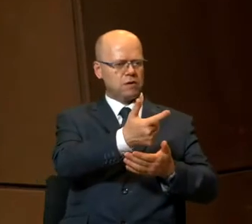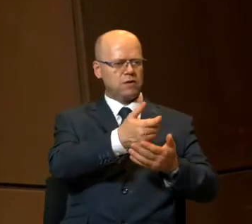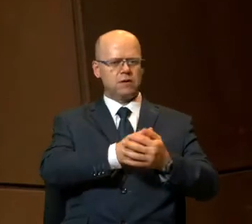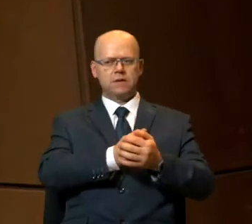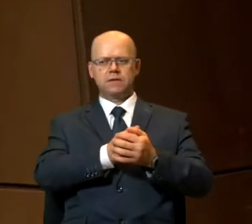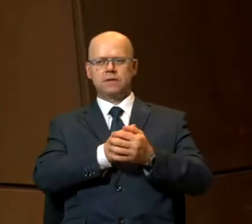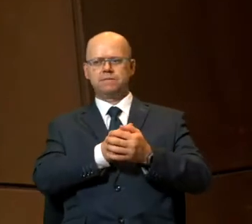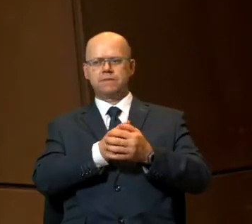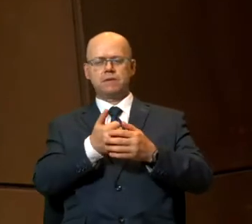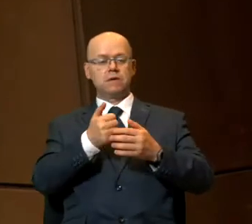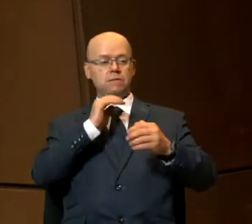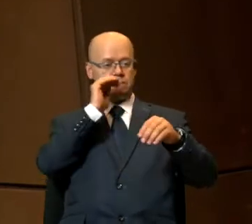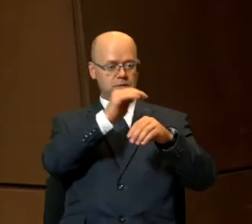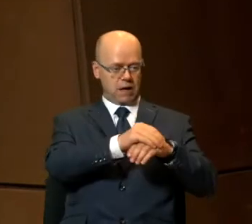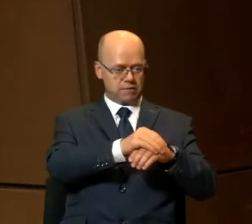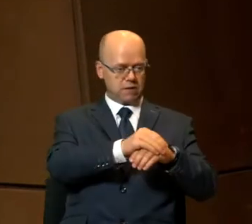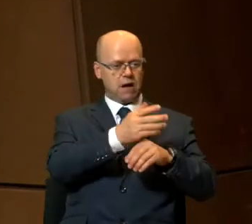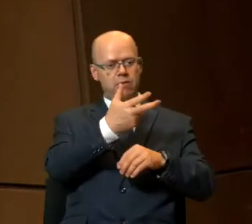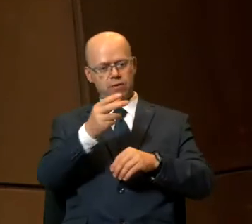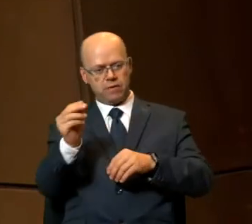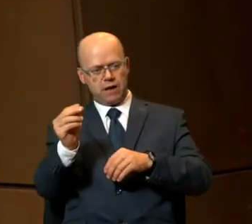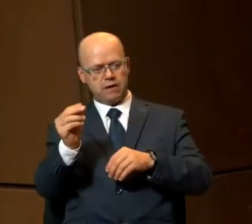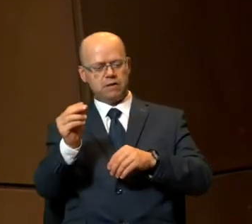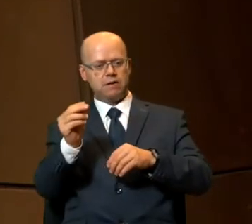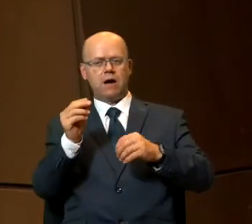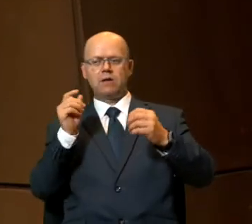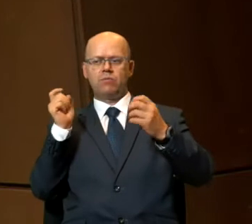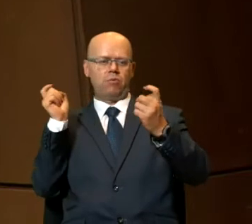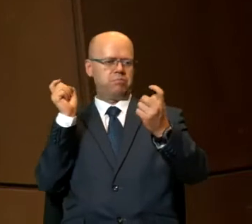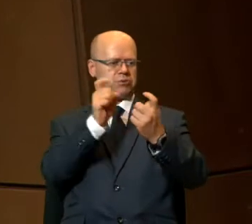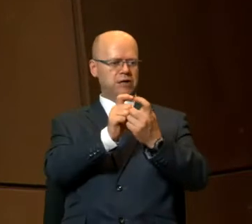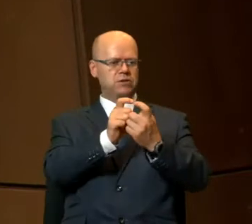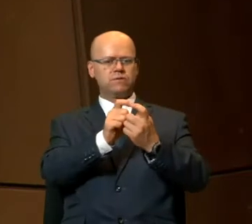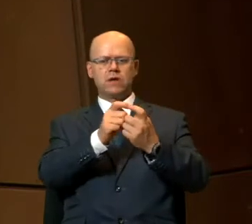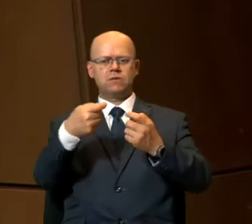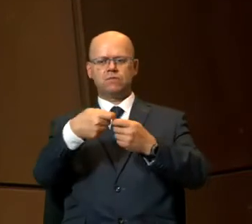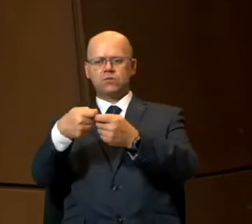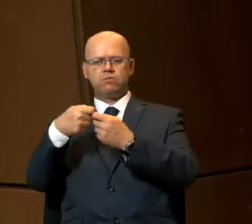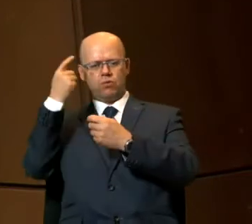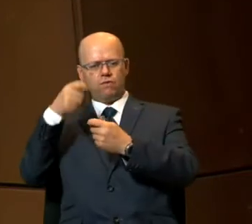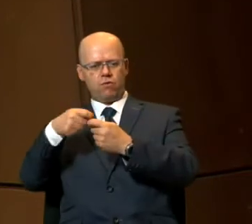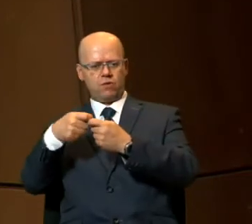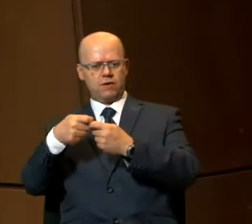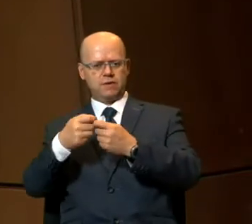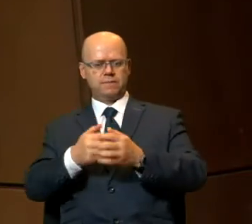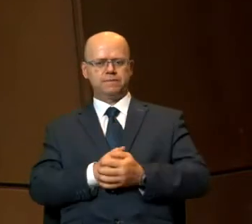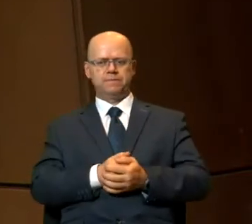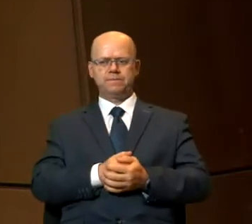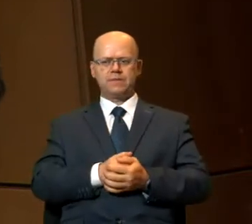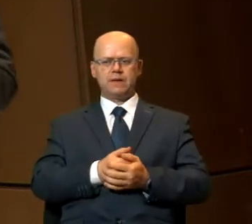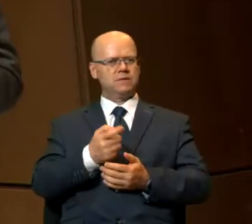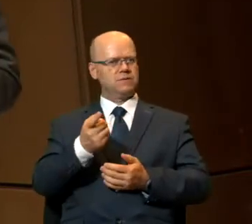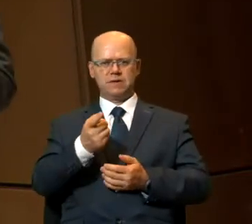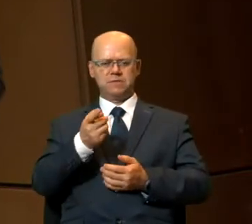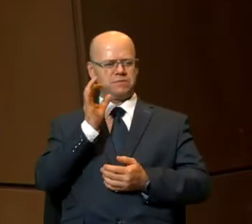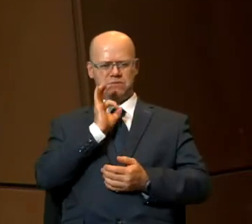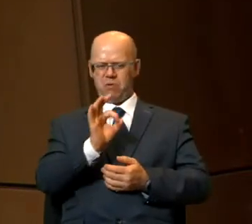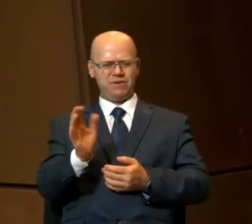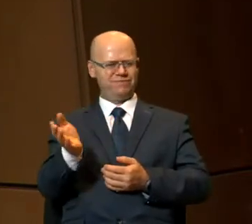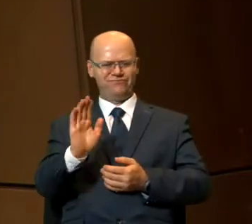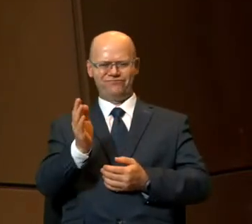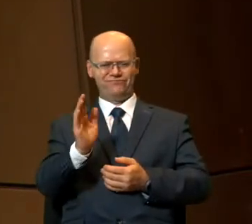się zgadzać, aby może zawrzeć sojusz przeciwko wspólnemu wrogowi. A tak naprawdę jest to tryb wrogości, gdzie chcemy